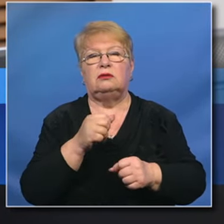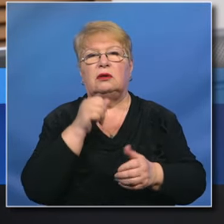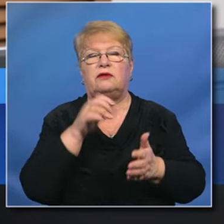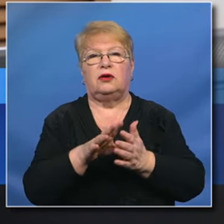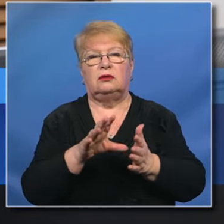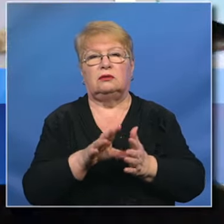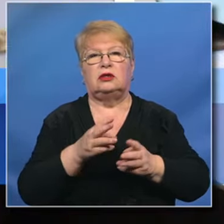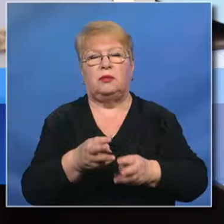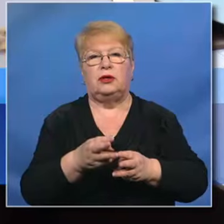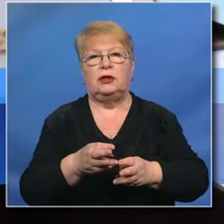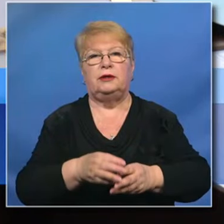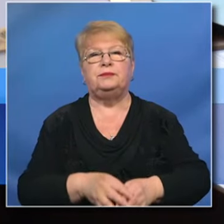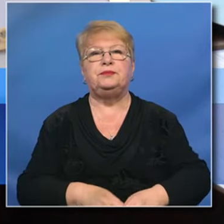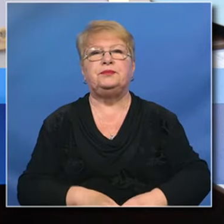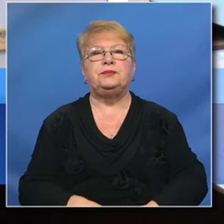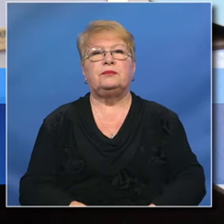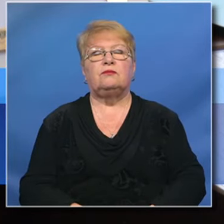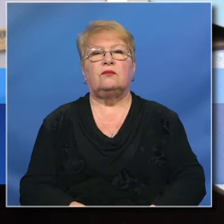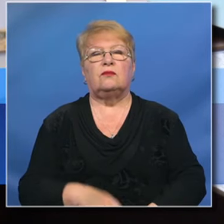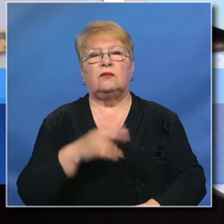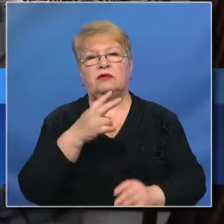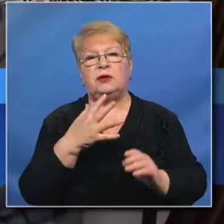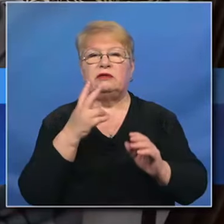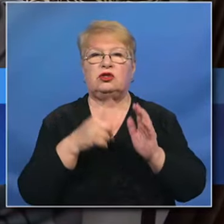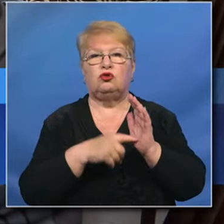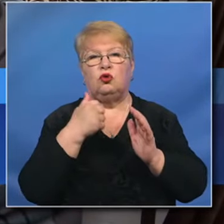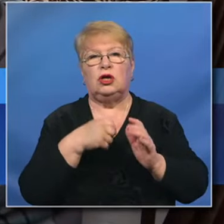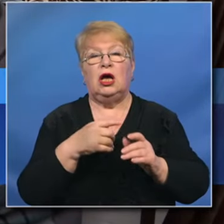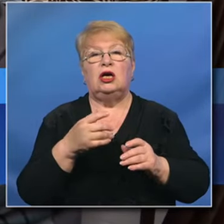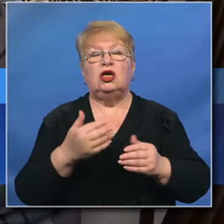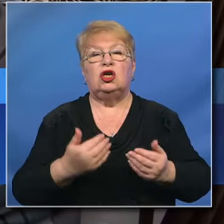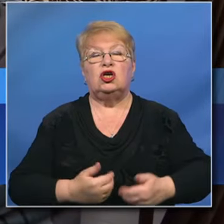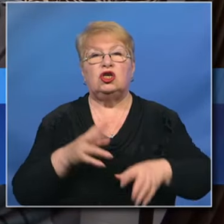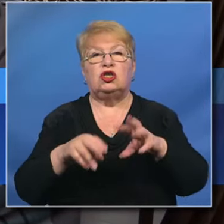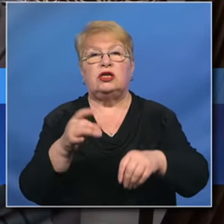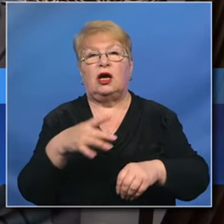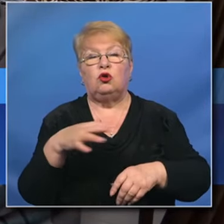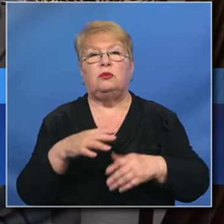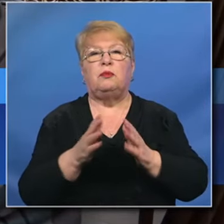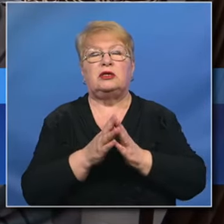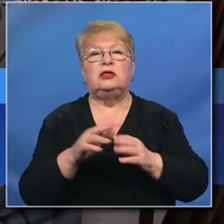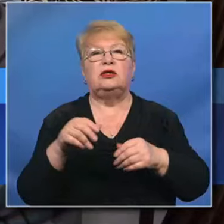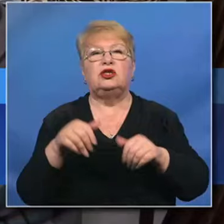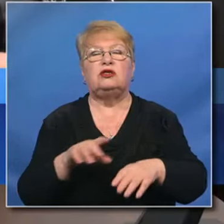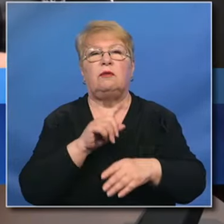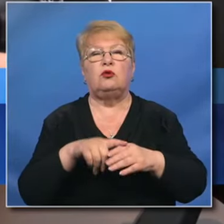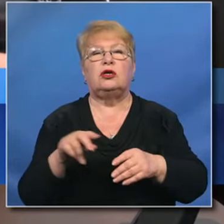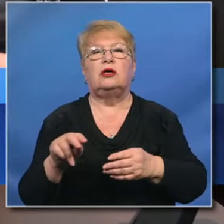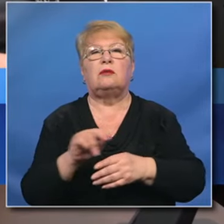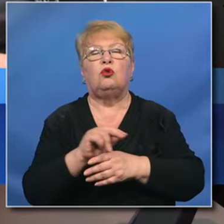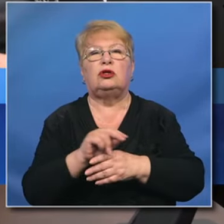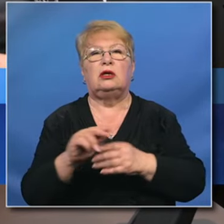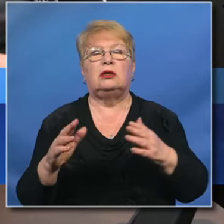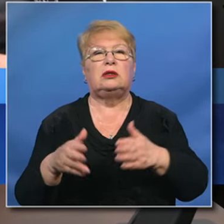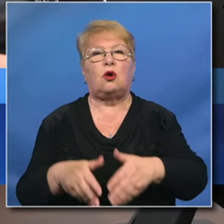20252 26 Для внедрения электрического топления Кроме того жители района попросили решить проблему ремонта дорог а также